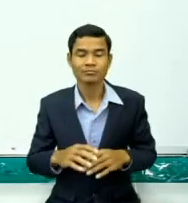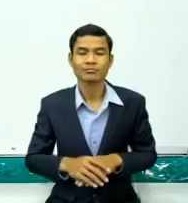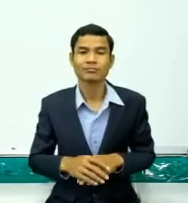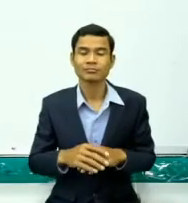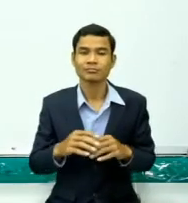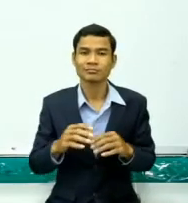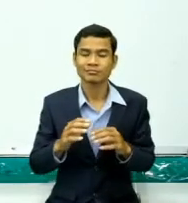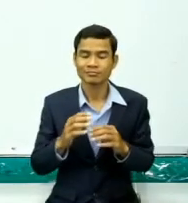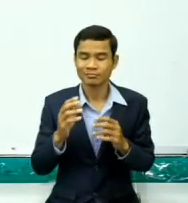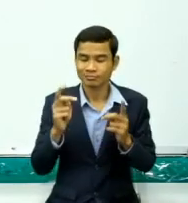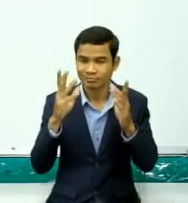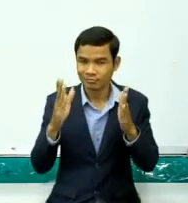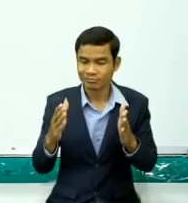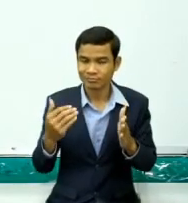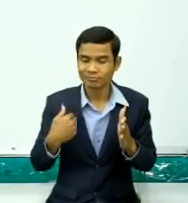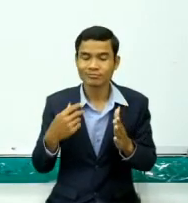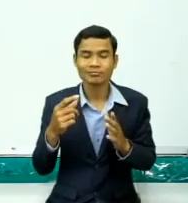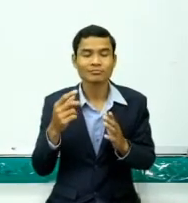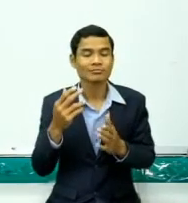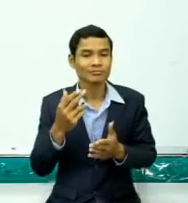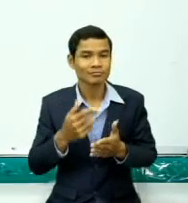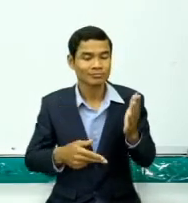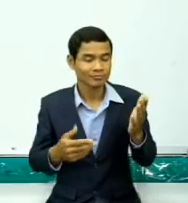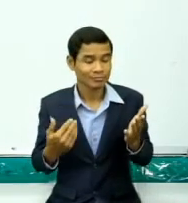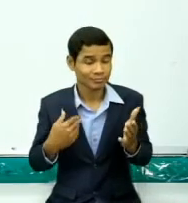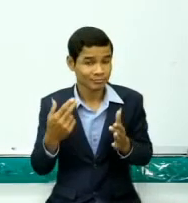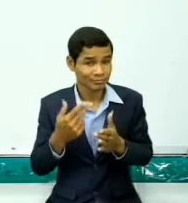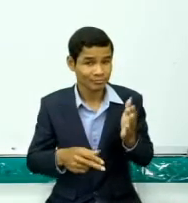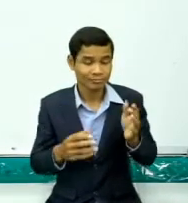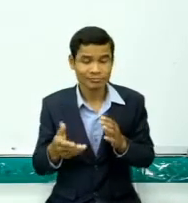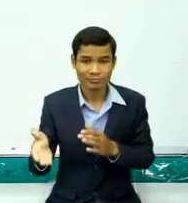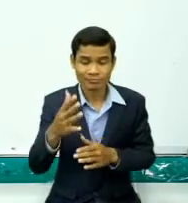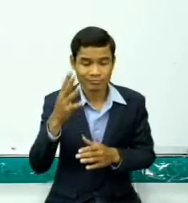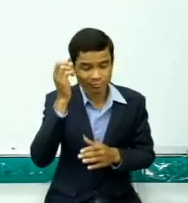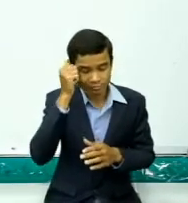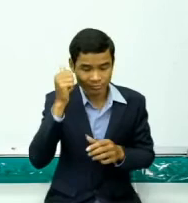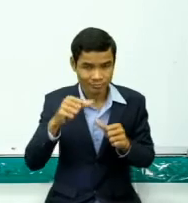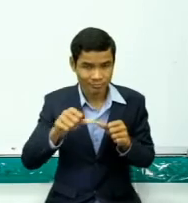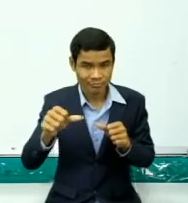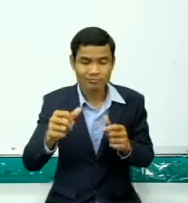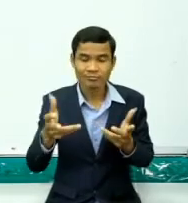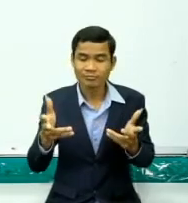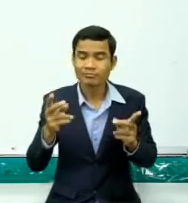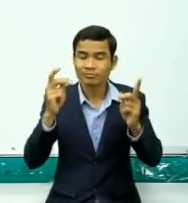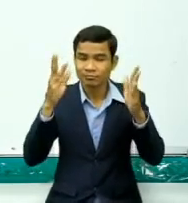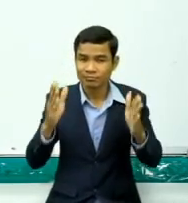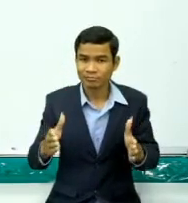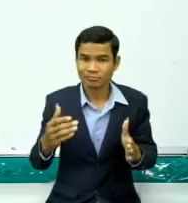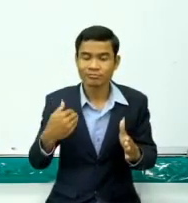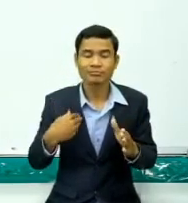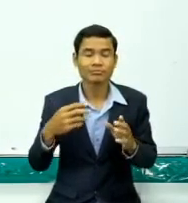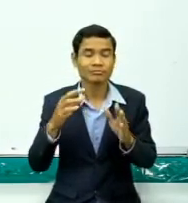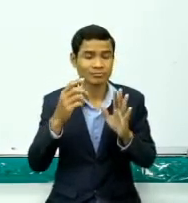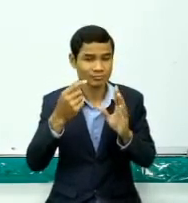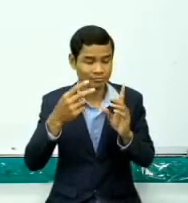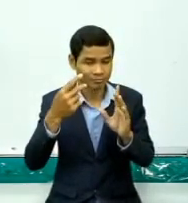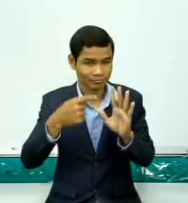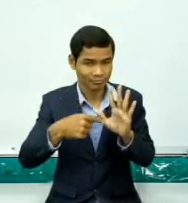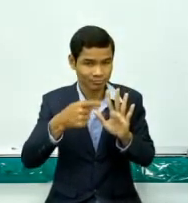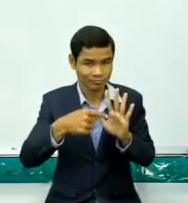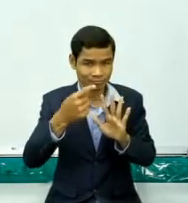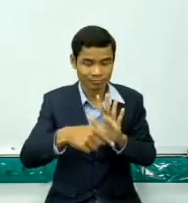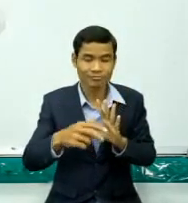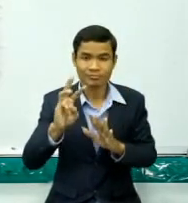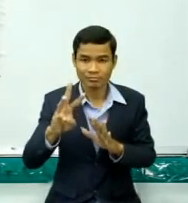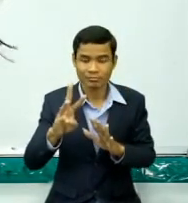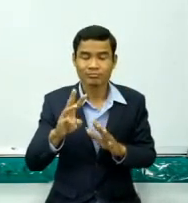chà hai nè cử nâng miến chà ở với để ở con chùm nằm bằng tọp tiết chà cứ nè cử miến xạ chùm nồn bay tiết hai nè con ná